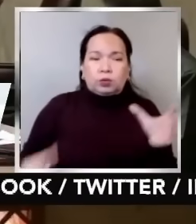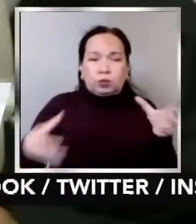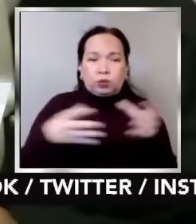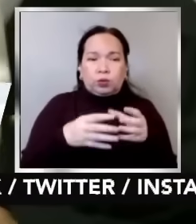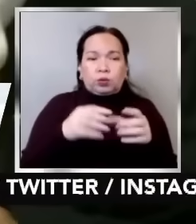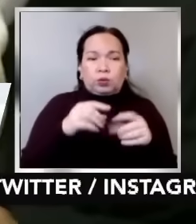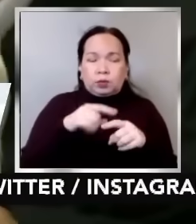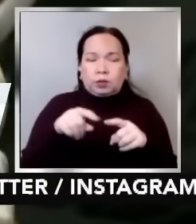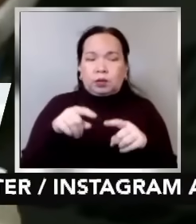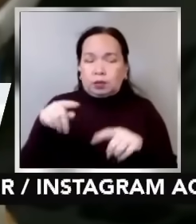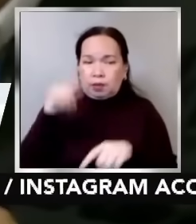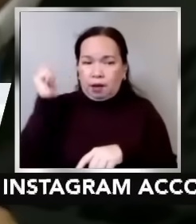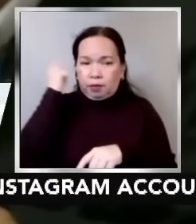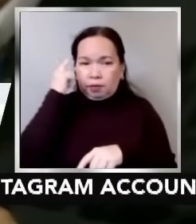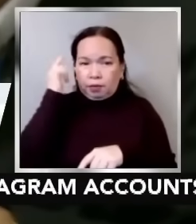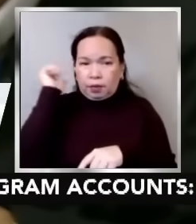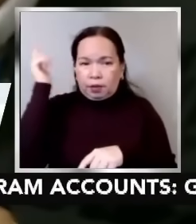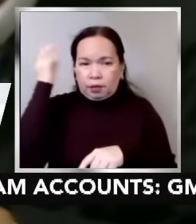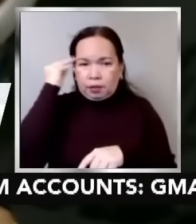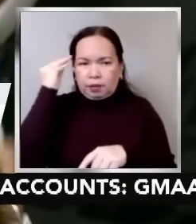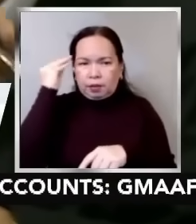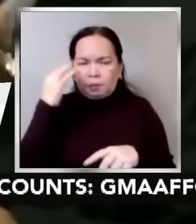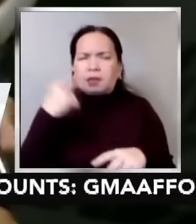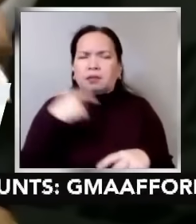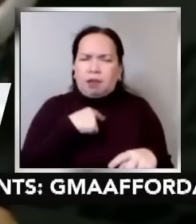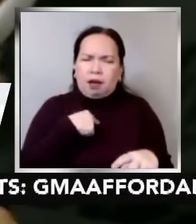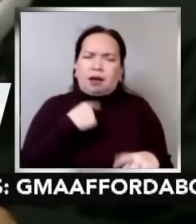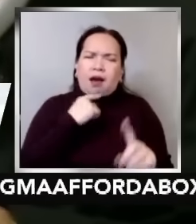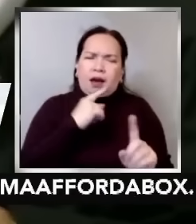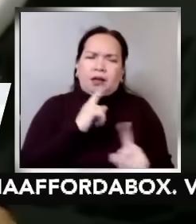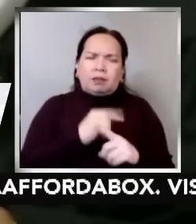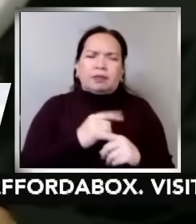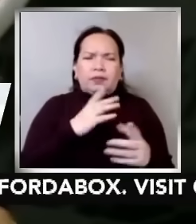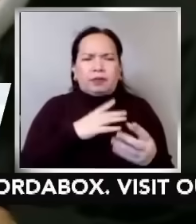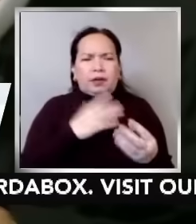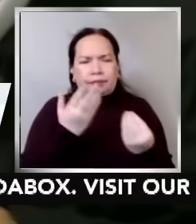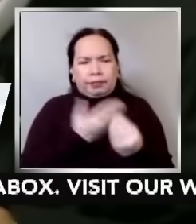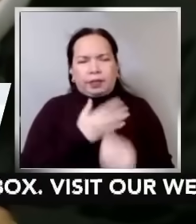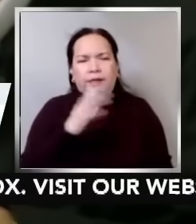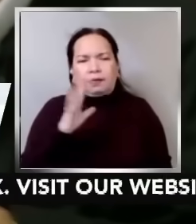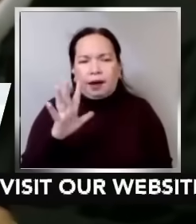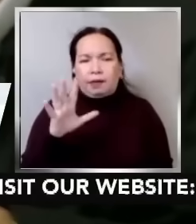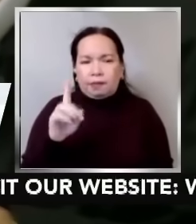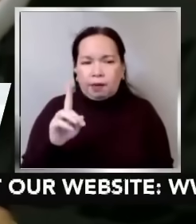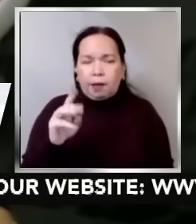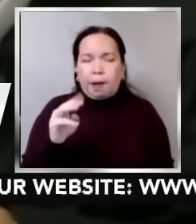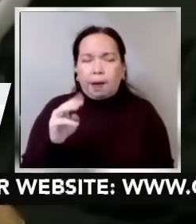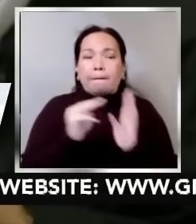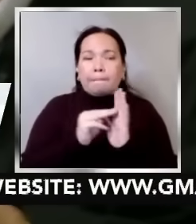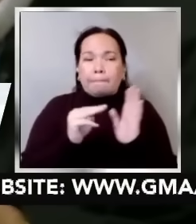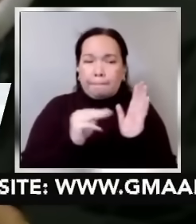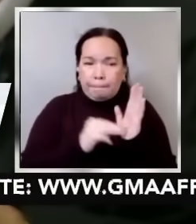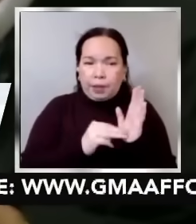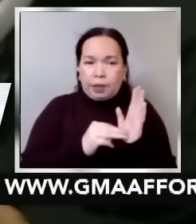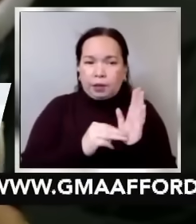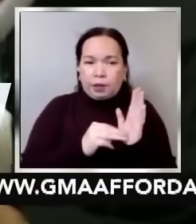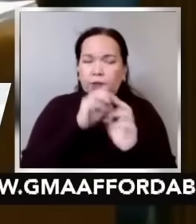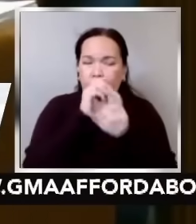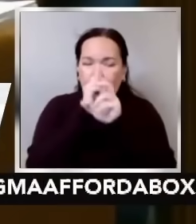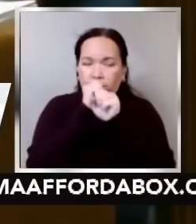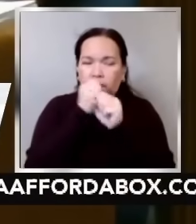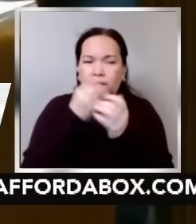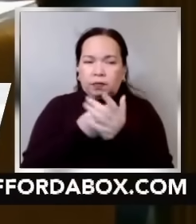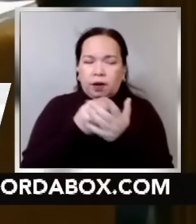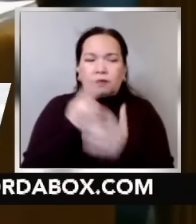magsasabi, tanggalin po natin itong 51 million na confidential fund ng ombudsman.